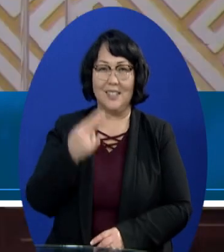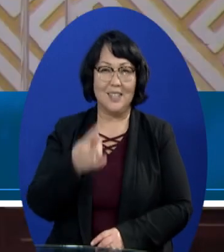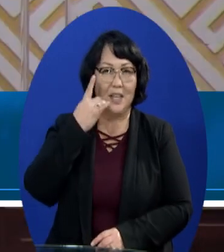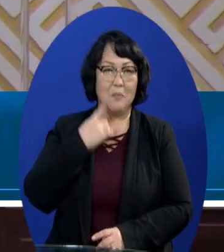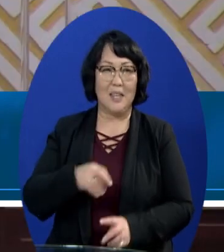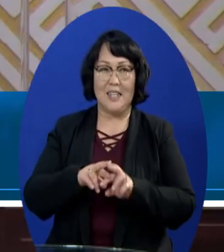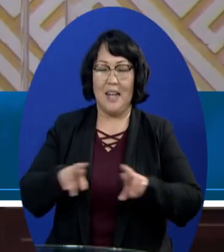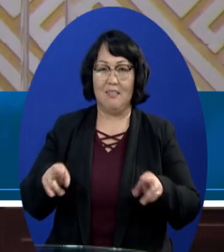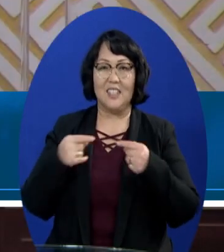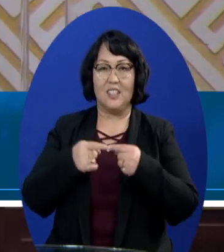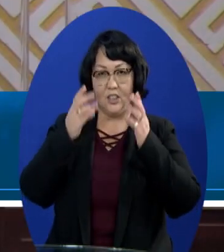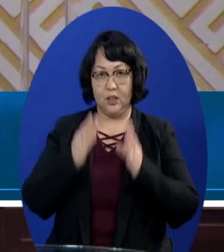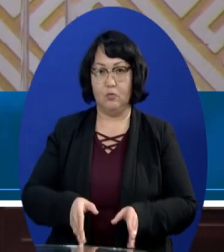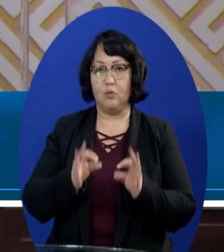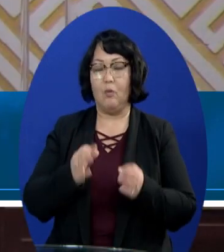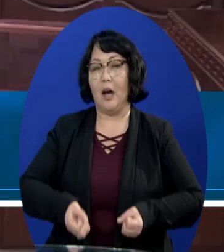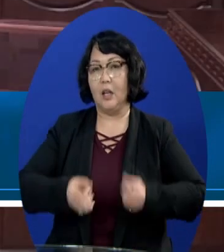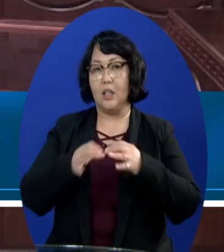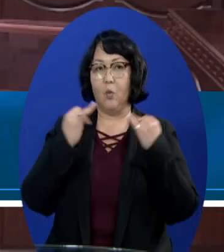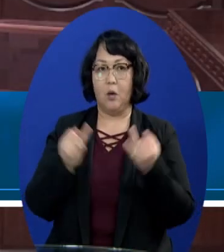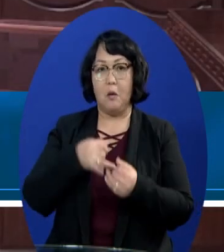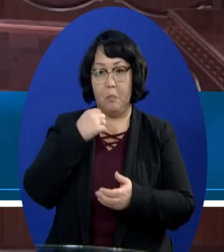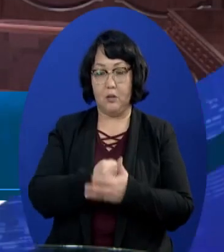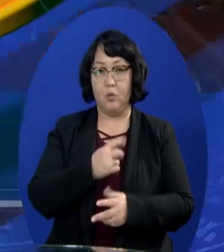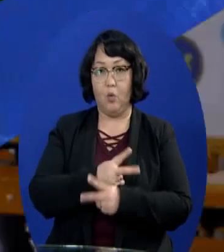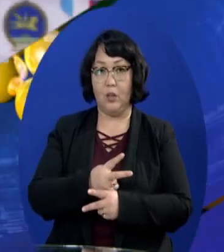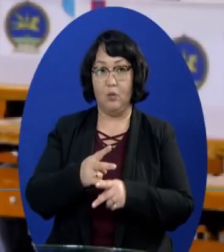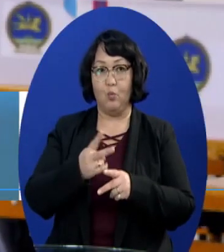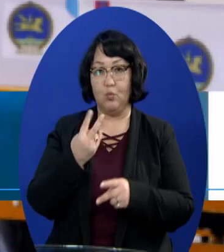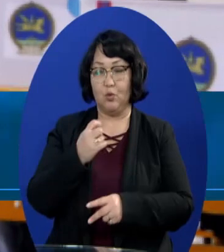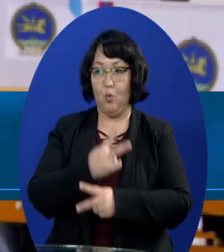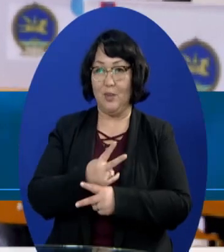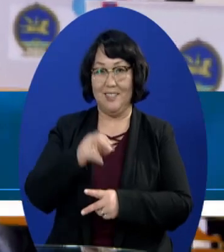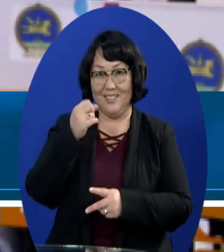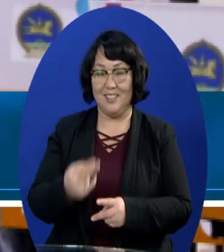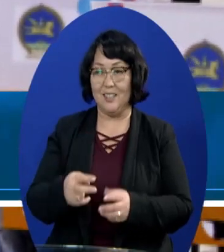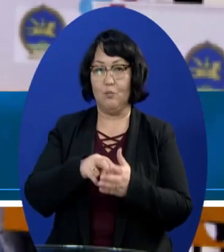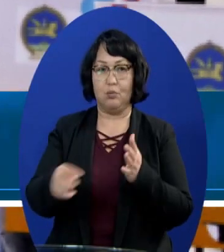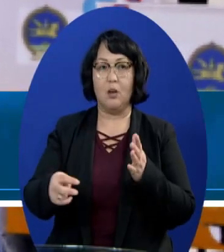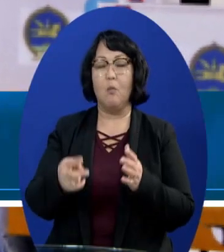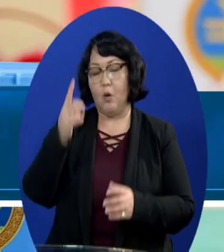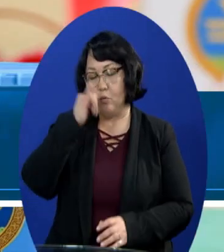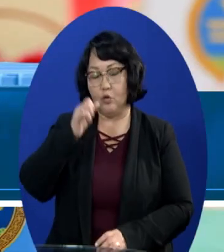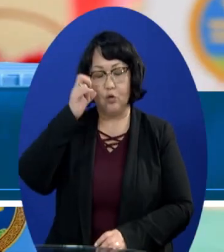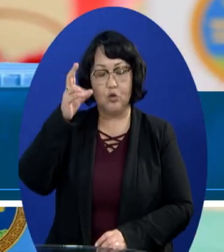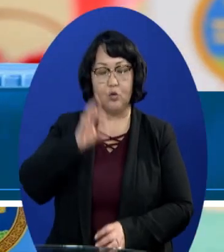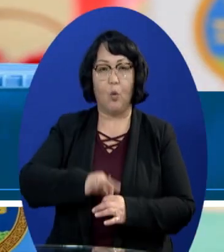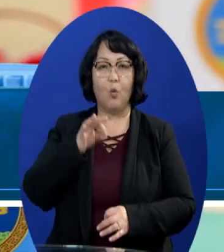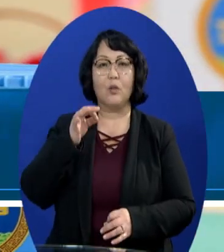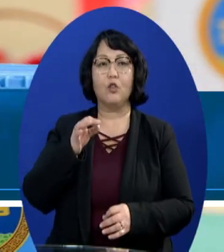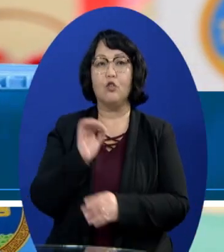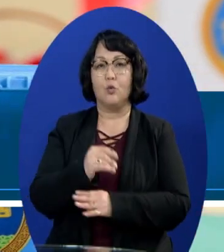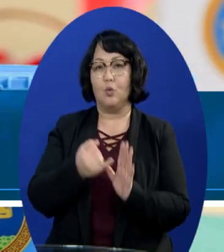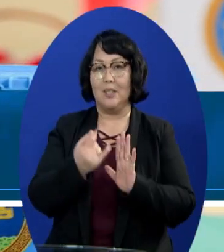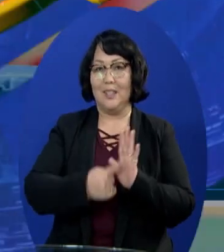ялгуурлахын эсрэг шийдвэр гаргалаа. Улсын хурлын баталсан хууль цэцэд ийхүү өдөрчээ. Монгол улсын иргэлэгчийн сонгуулийн санал авах өдрийг 6 дугаар